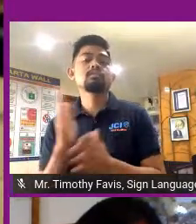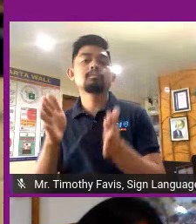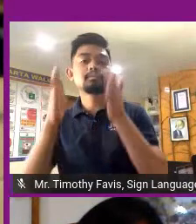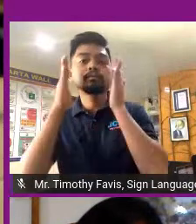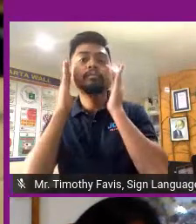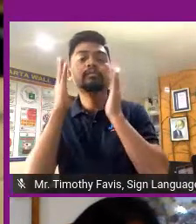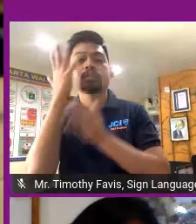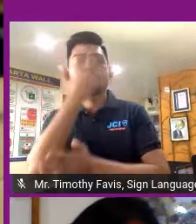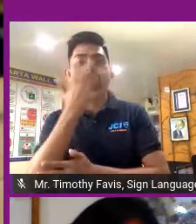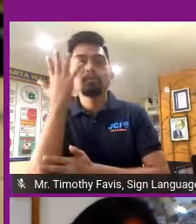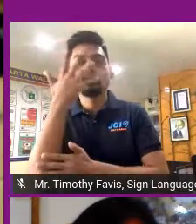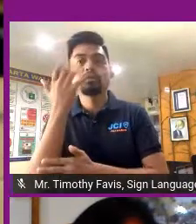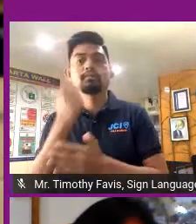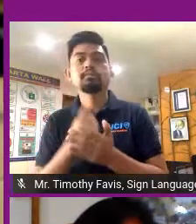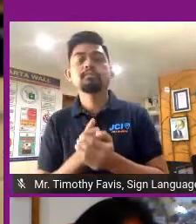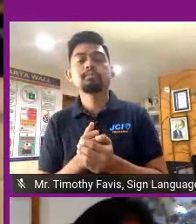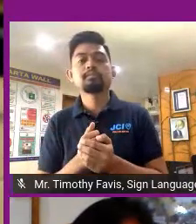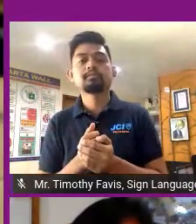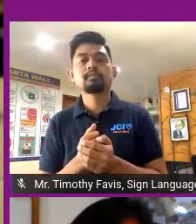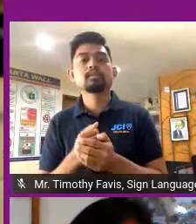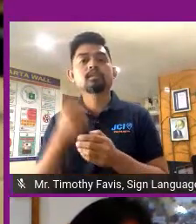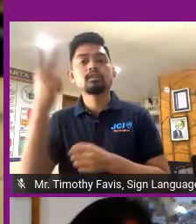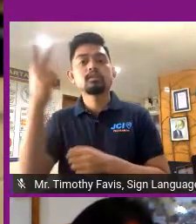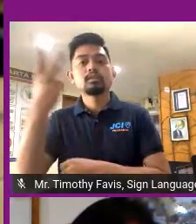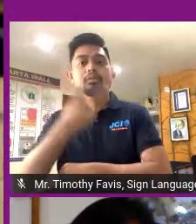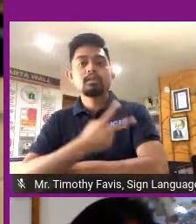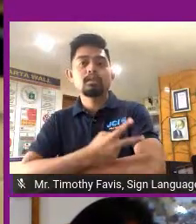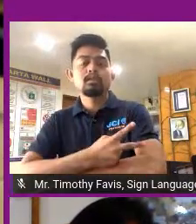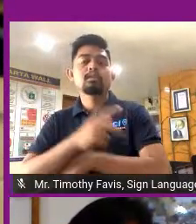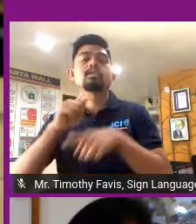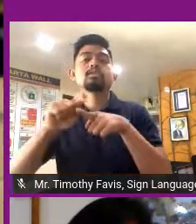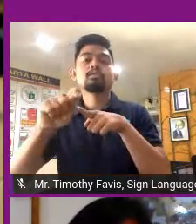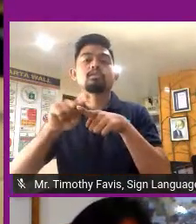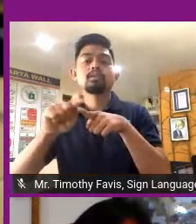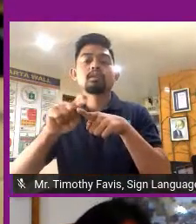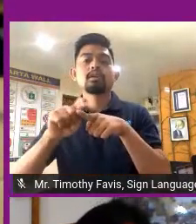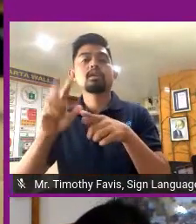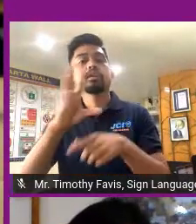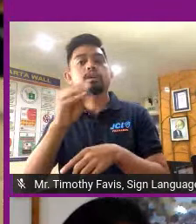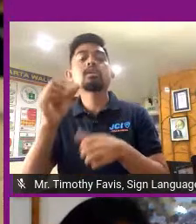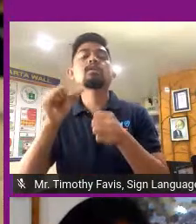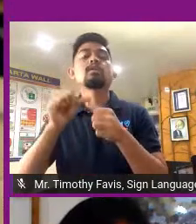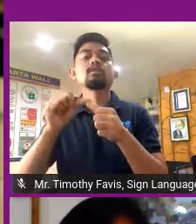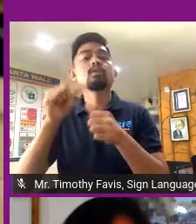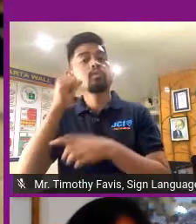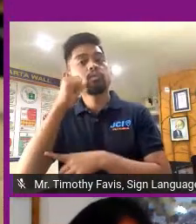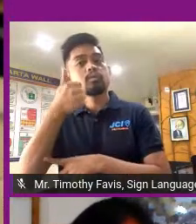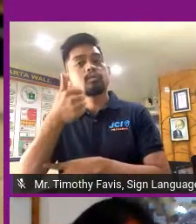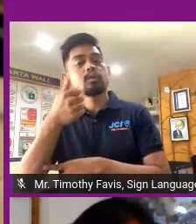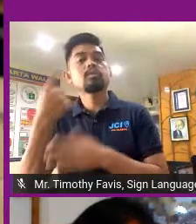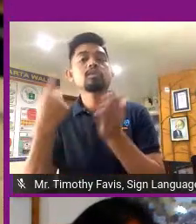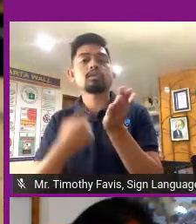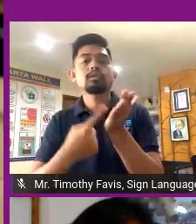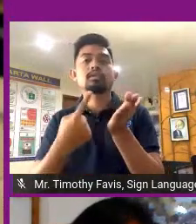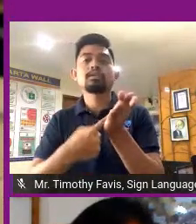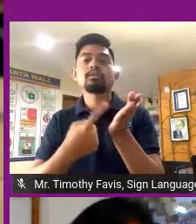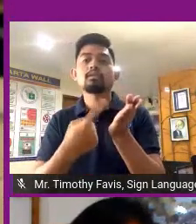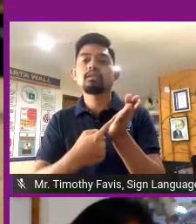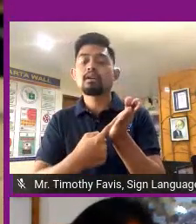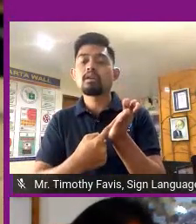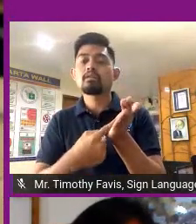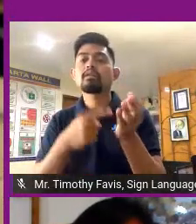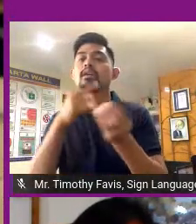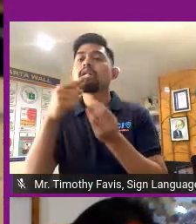ng ating talakayan sa pangalawang araw na pagsasanay na ito. At bukas din po, tatalakayin po natin